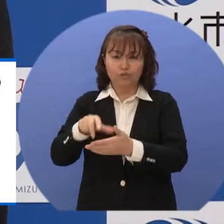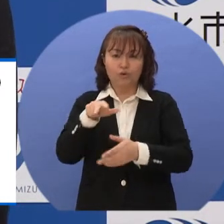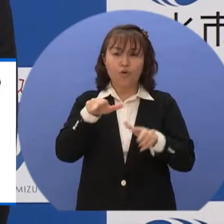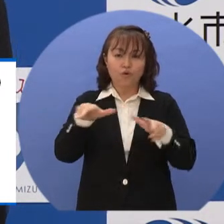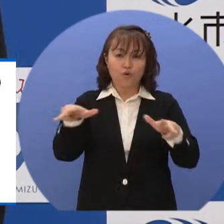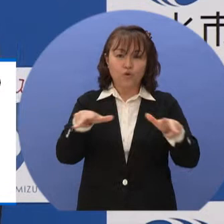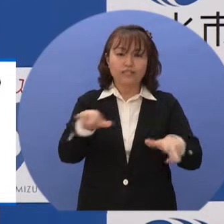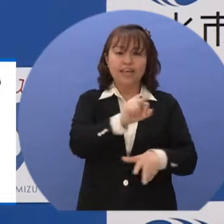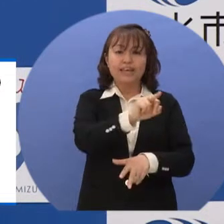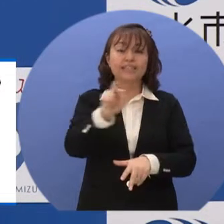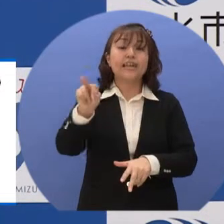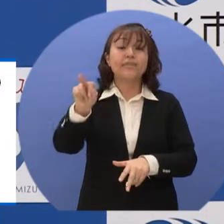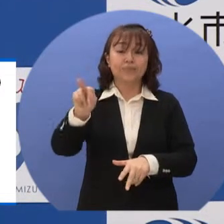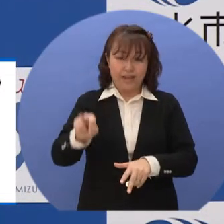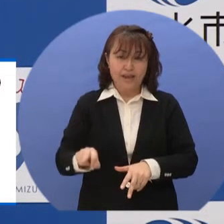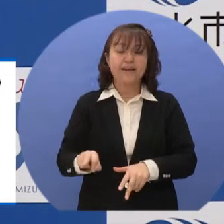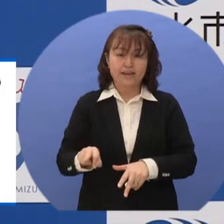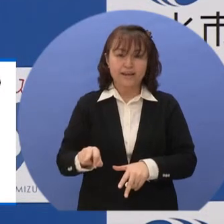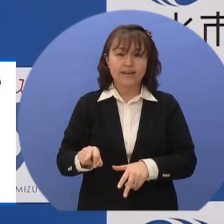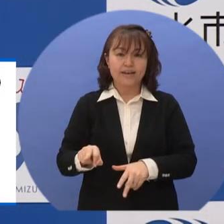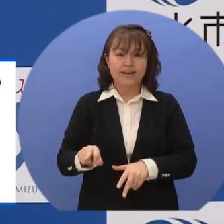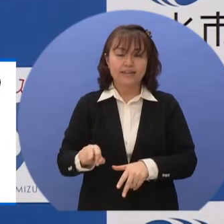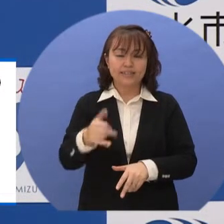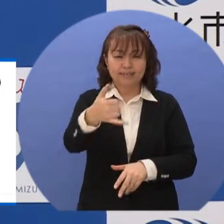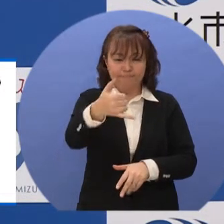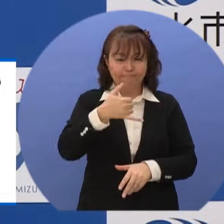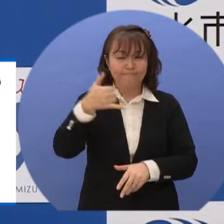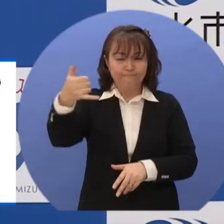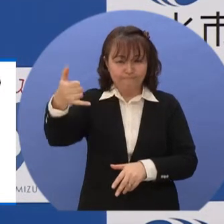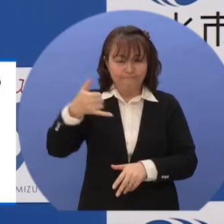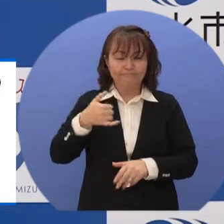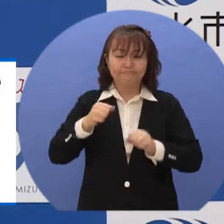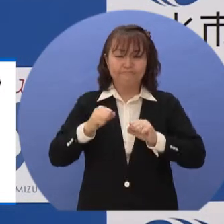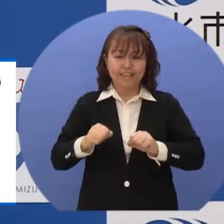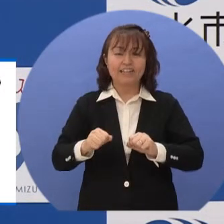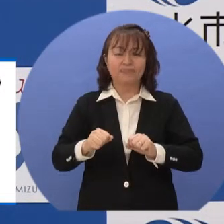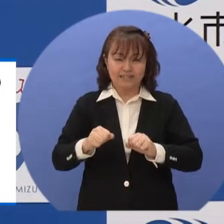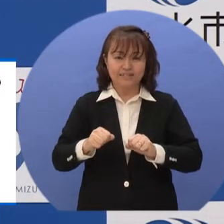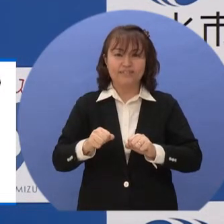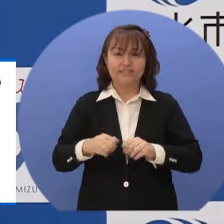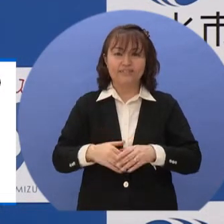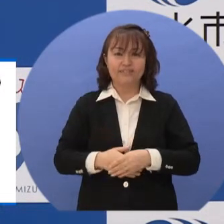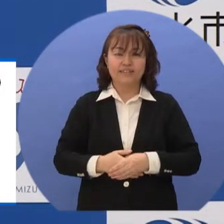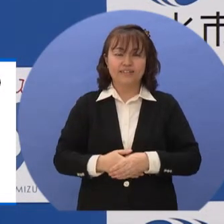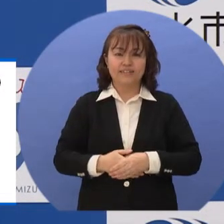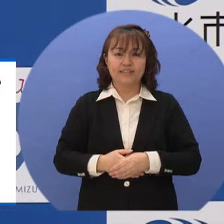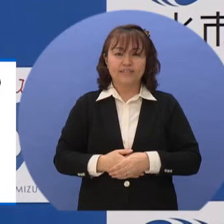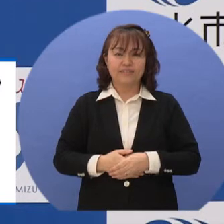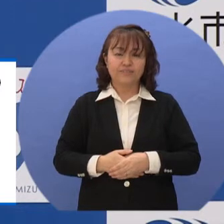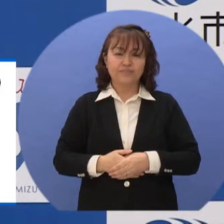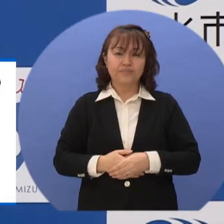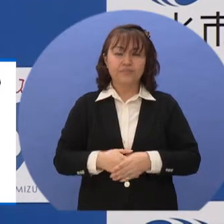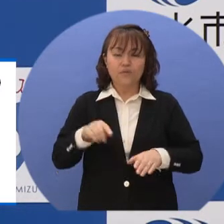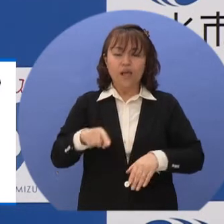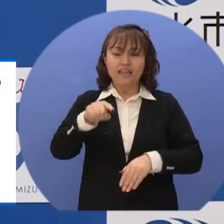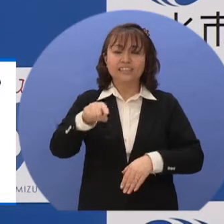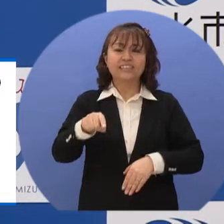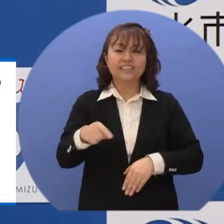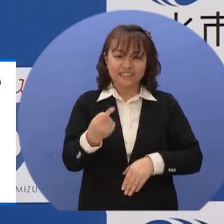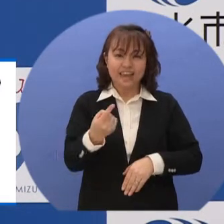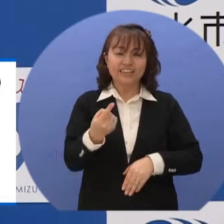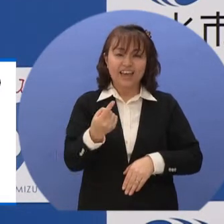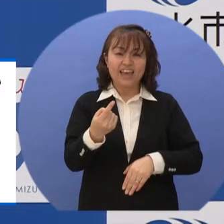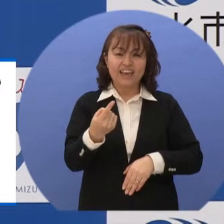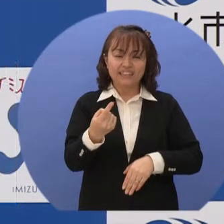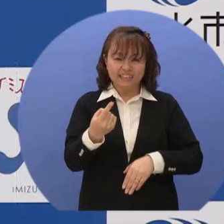えそれぞれの地区の行政センターでえま問い合わせなどお受けしたいと考えておりますまたこの機会にですねえ是非ご利用